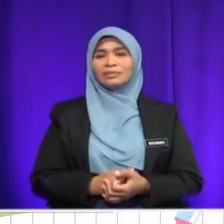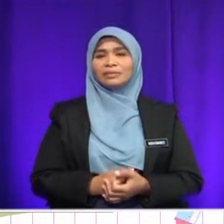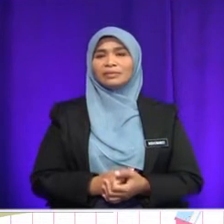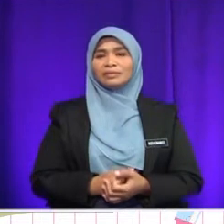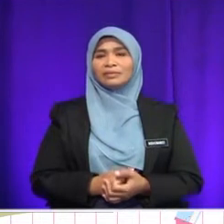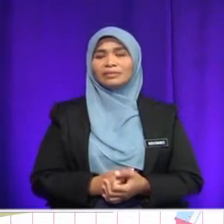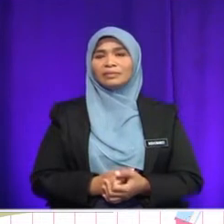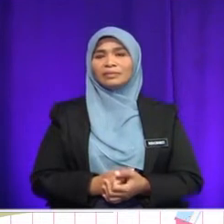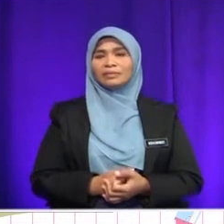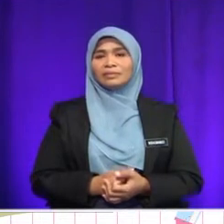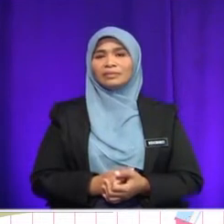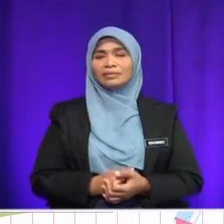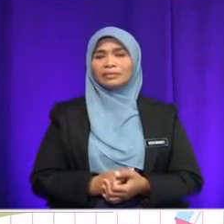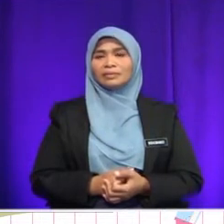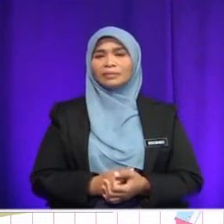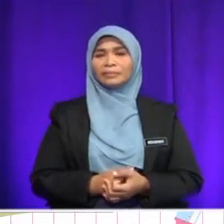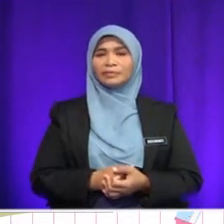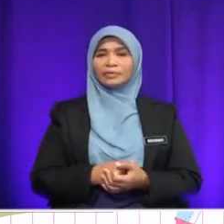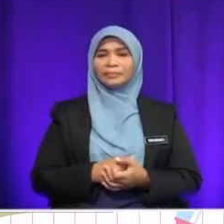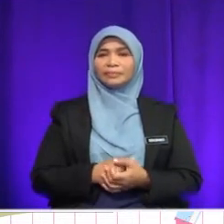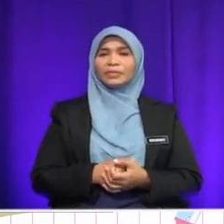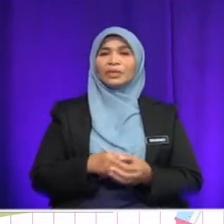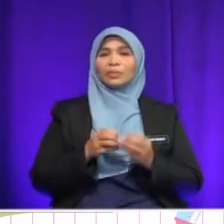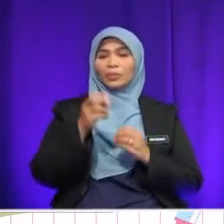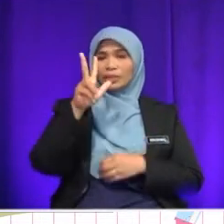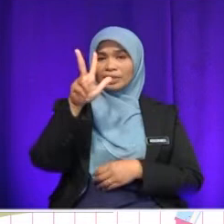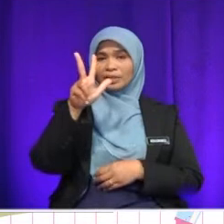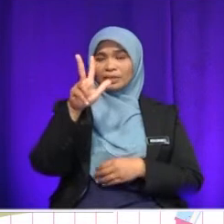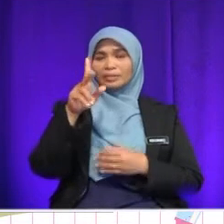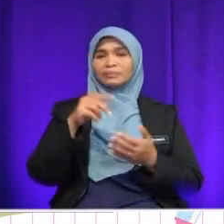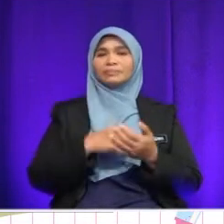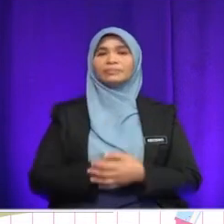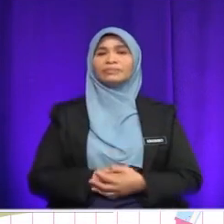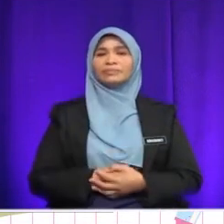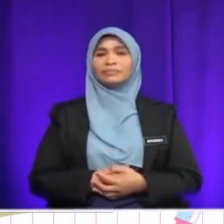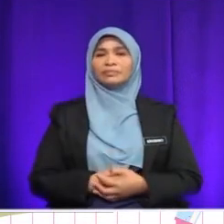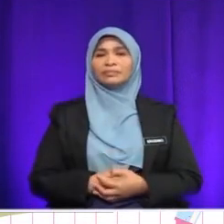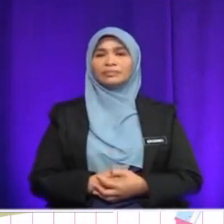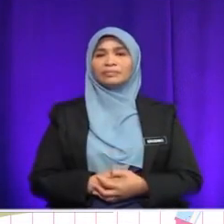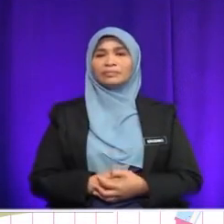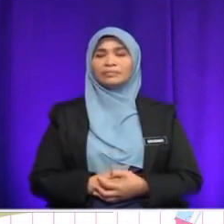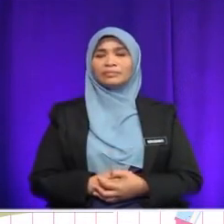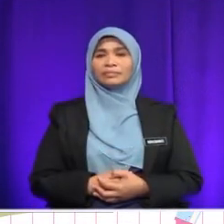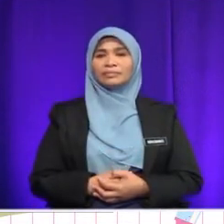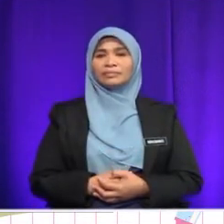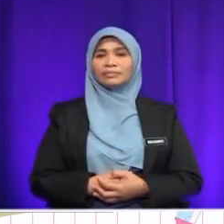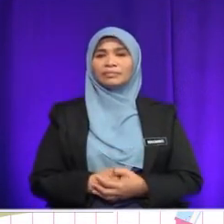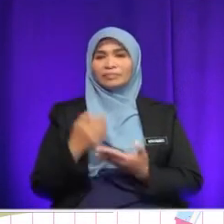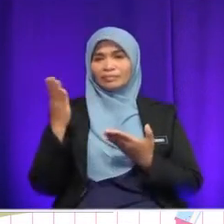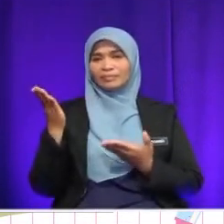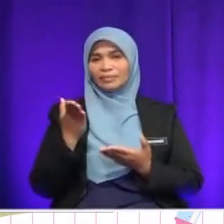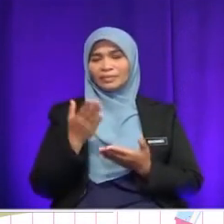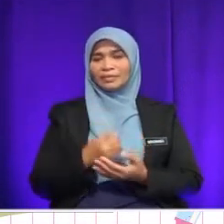Minuman daripada air panas yang menggelegak. Okey, yang ketiga. Siapa yang nak cuba? Sofia. Okey, Sofia angkat tangan. Okey, silakan Sofia.